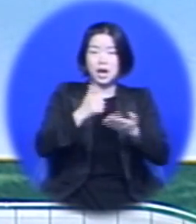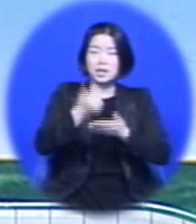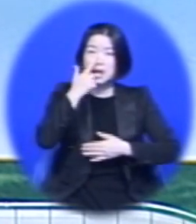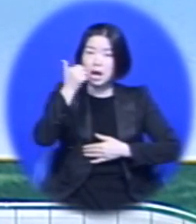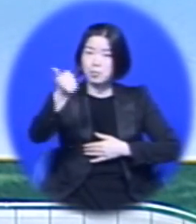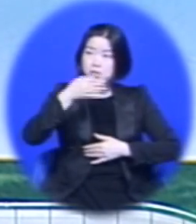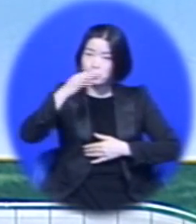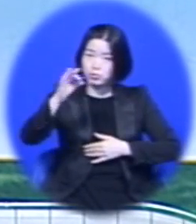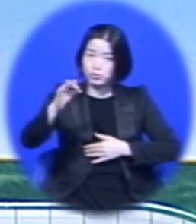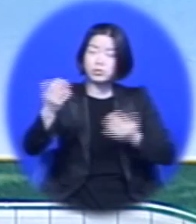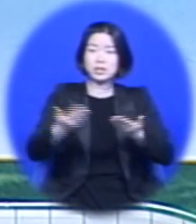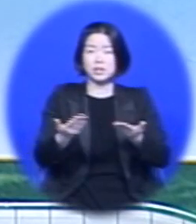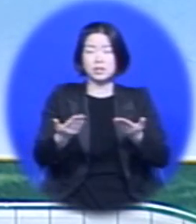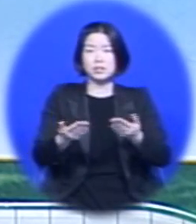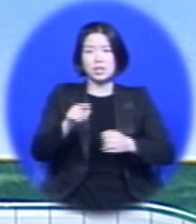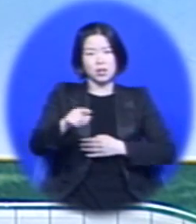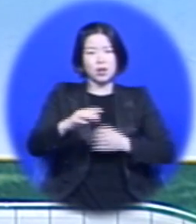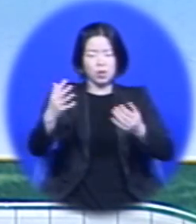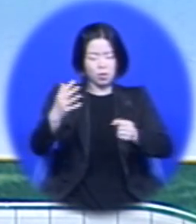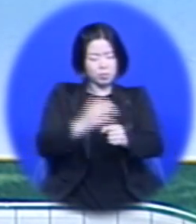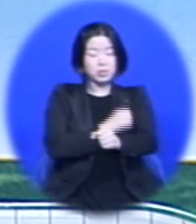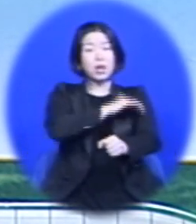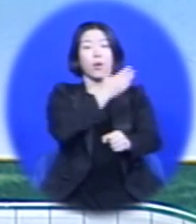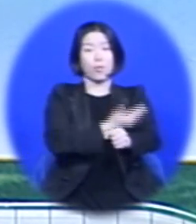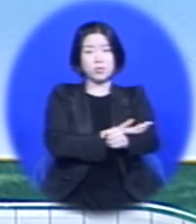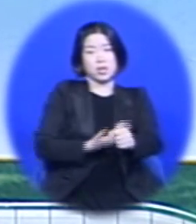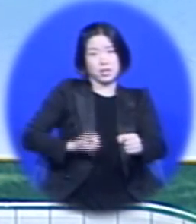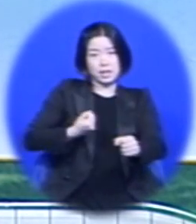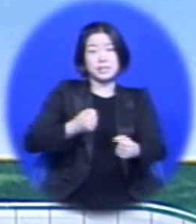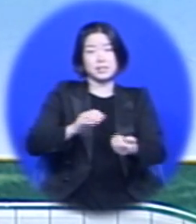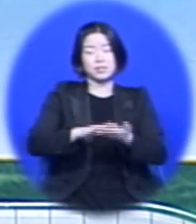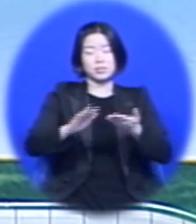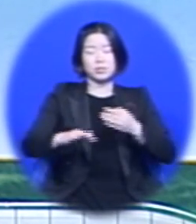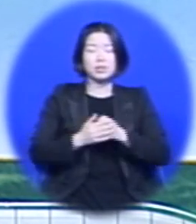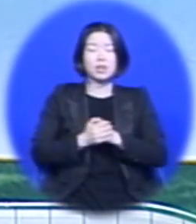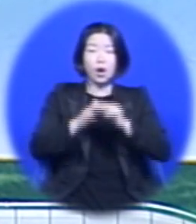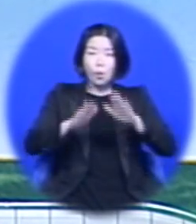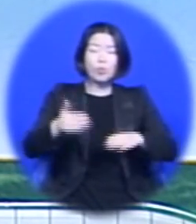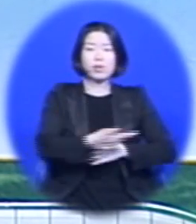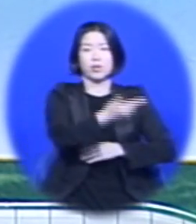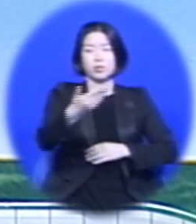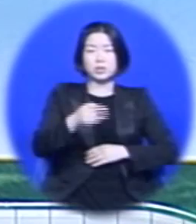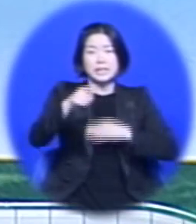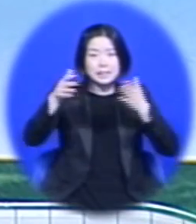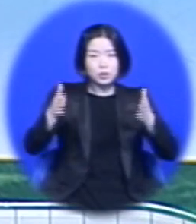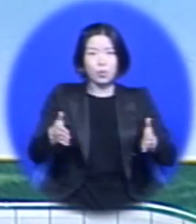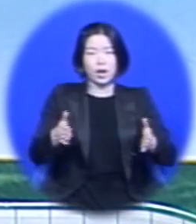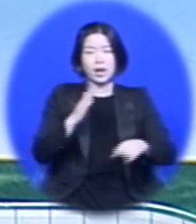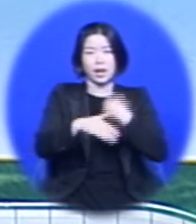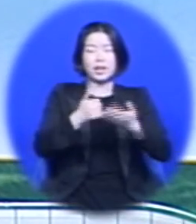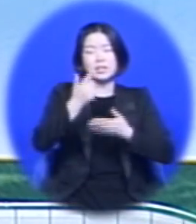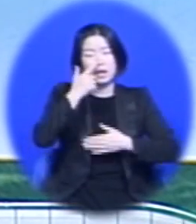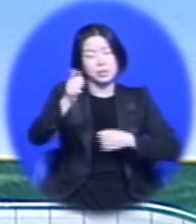것은 이거는 엄청난 권세입니다. 오늘 여러분들이 그냥 그동안에 하나님 아버지